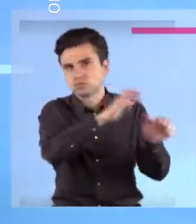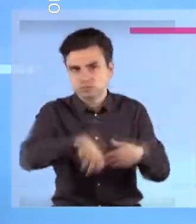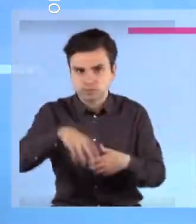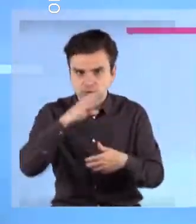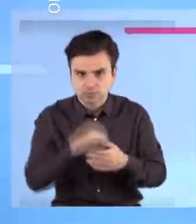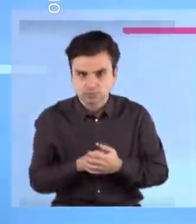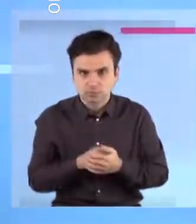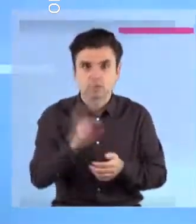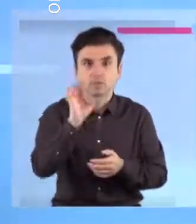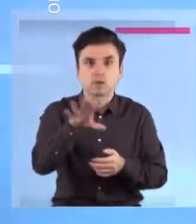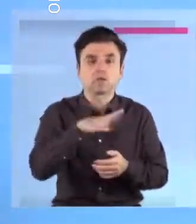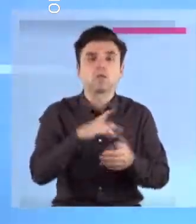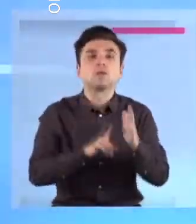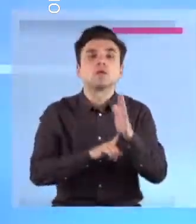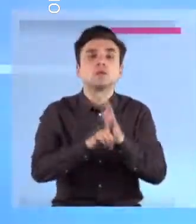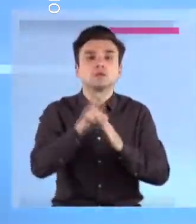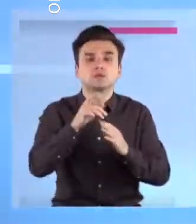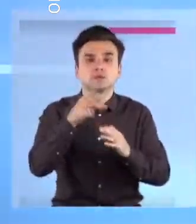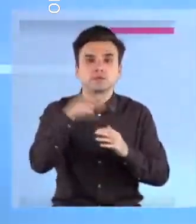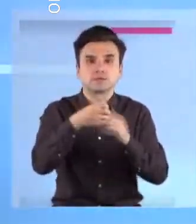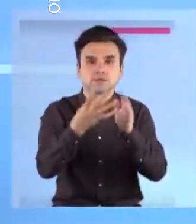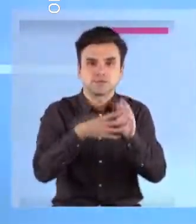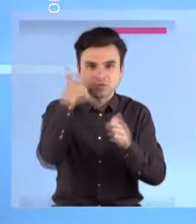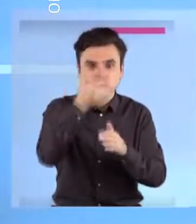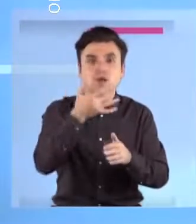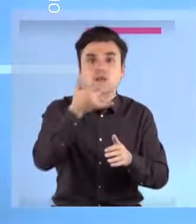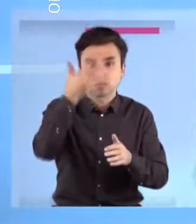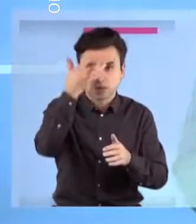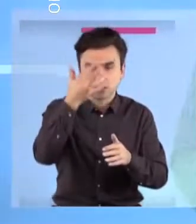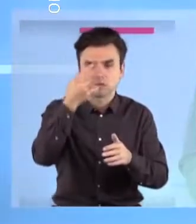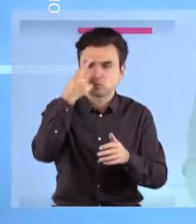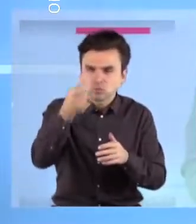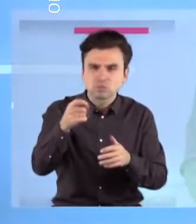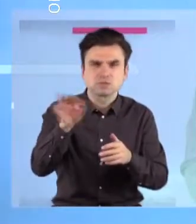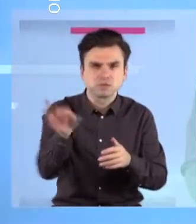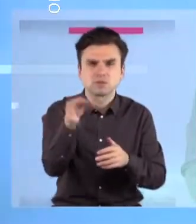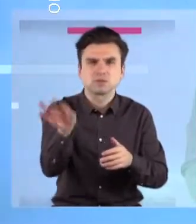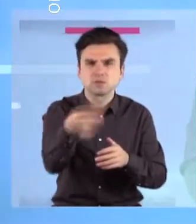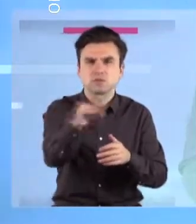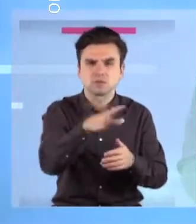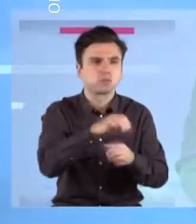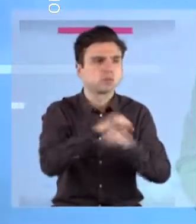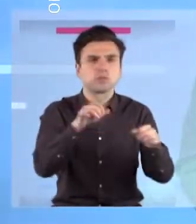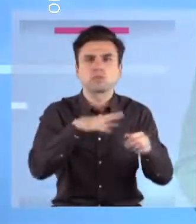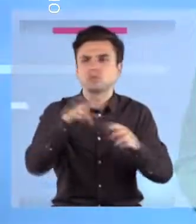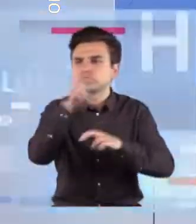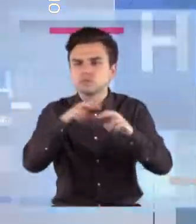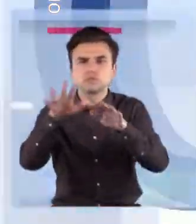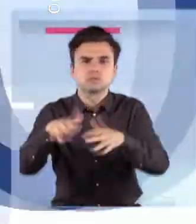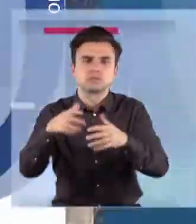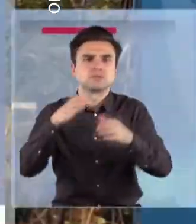кожен мисливець. Деякі з них Олена Трунова вивідала у криворізьких профі і розкаже далі у репортажі.